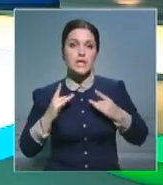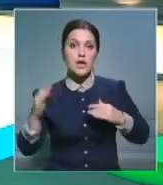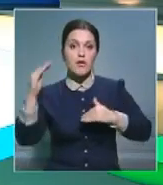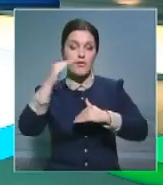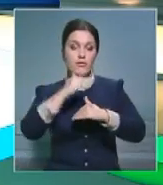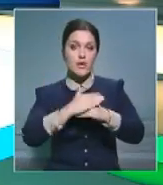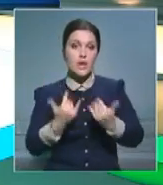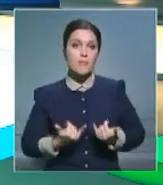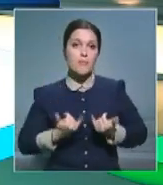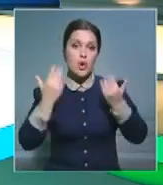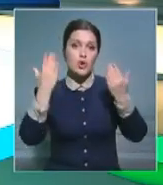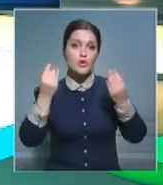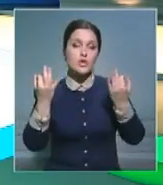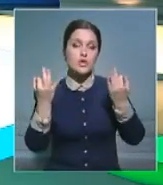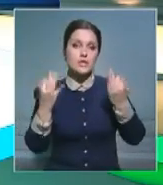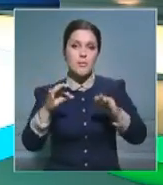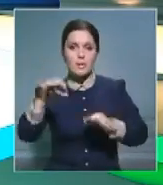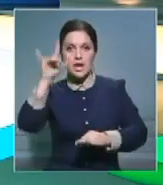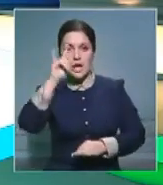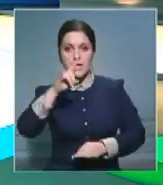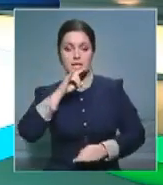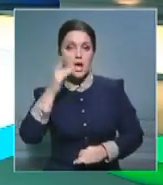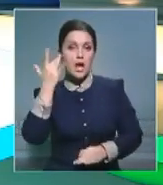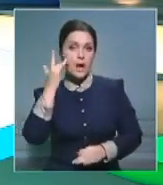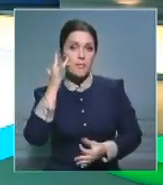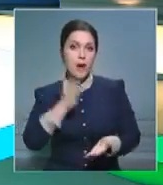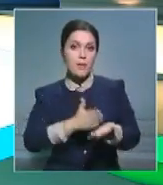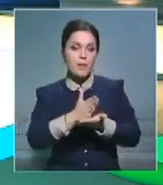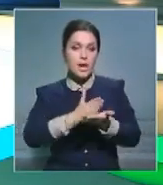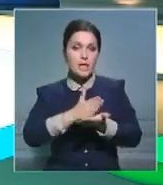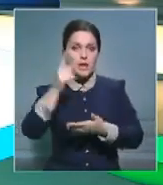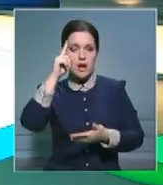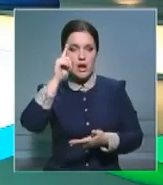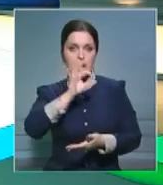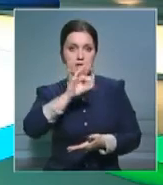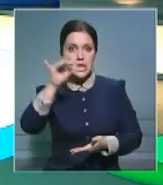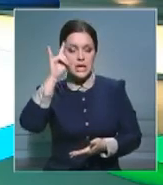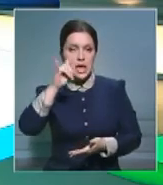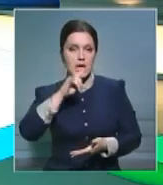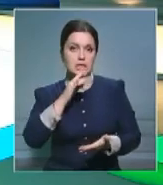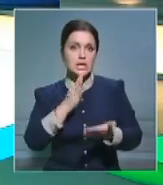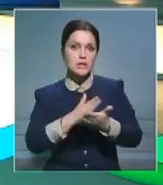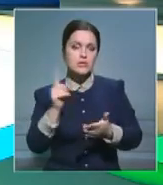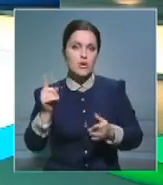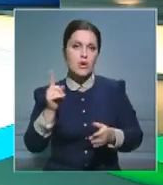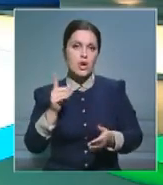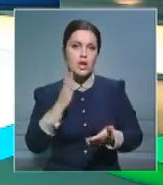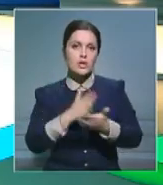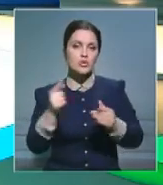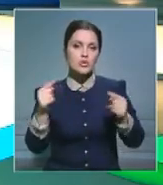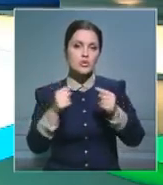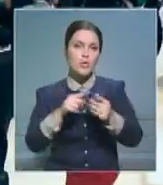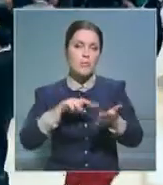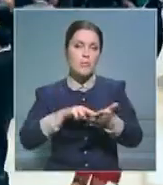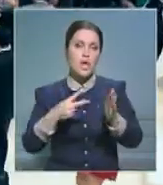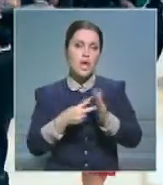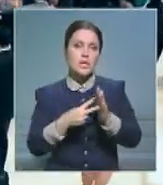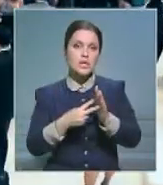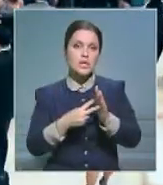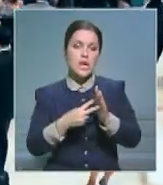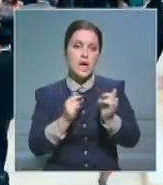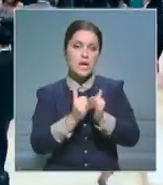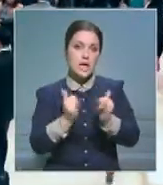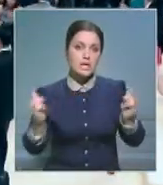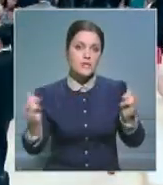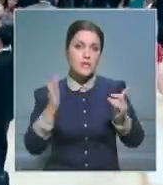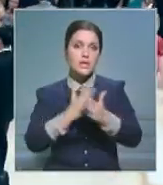вечер, посвященный Дню независимости Казахстана. Американские политики знают нашу страну как стабильное государство, имеющее четкий план развития. На